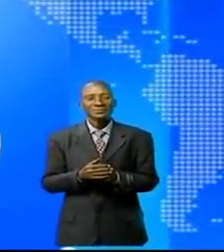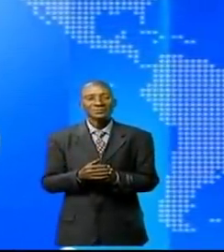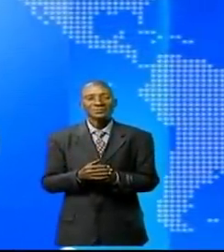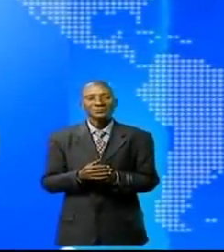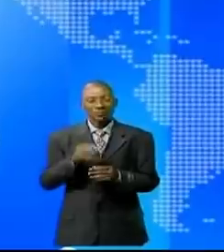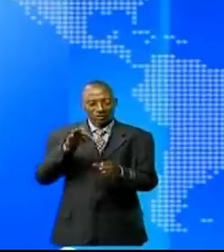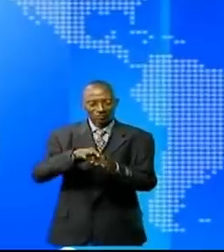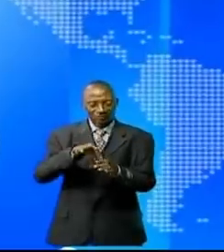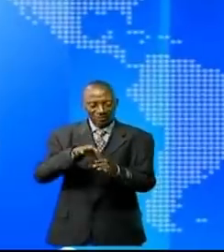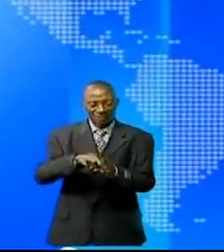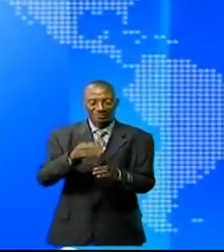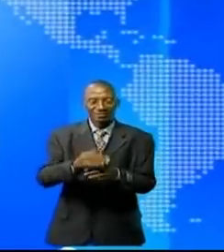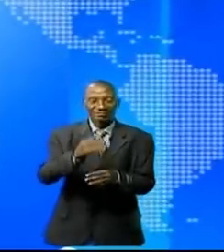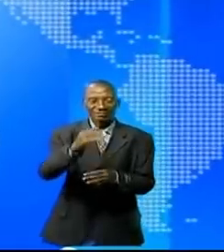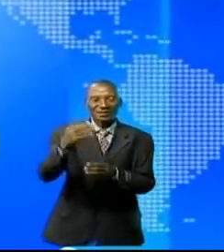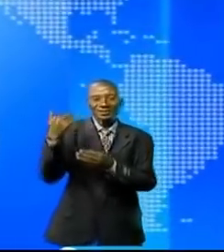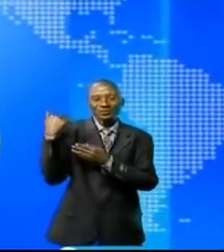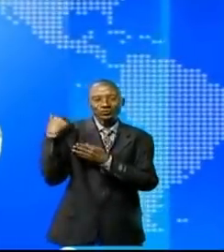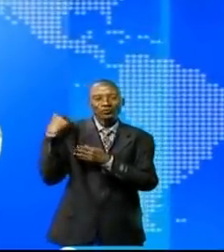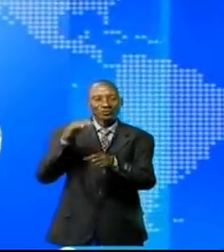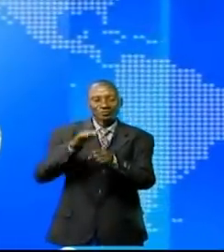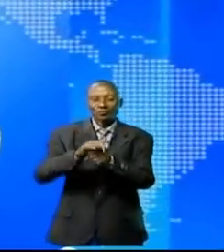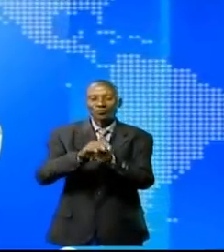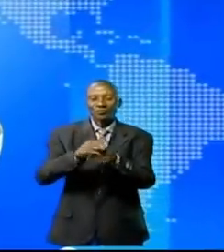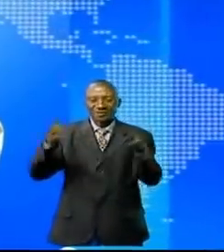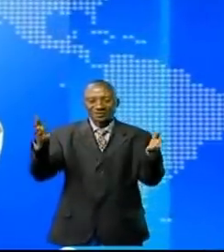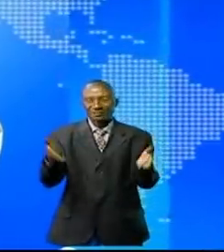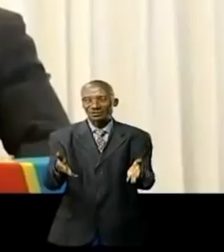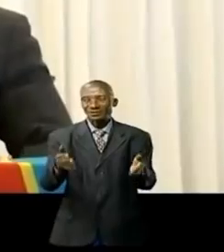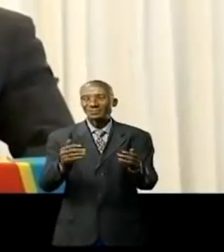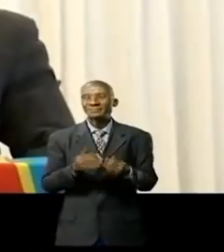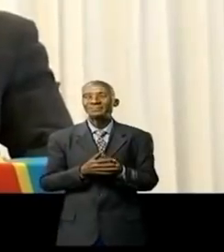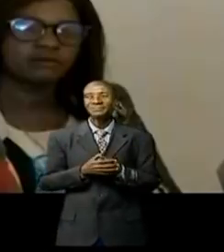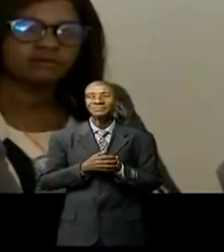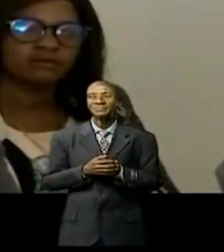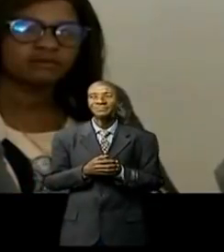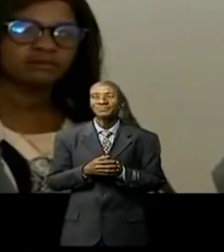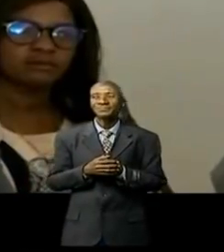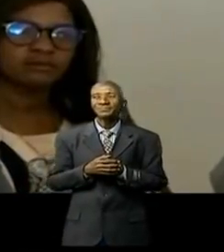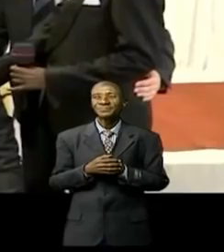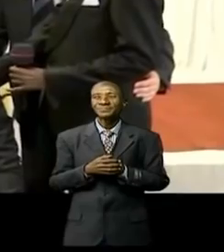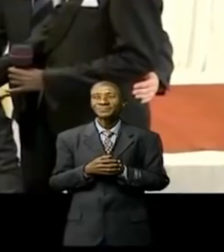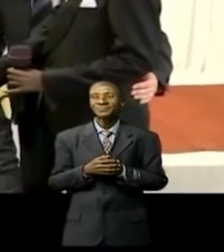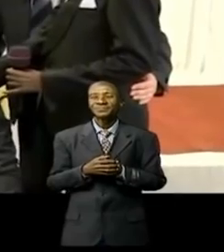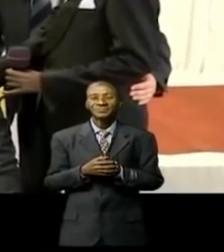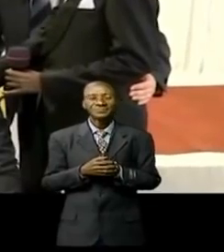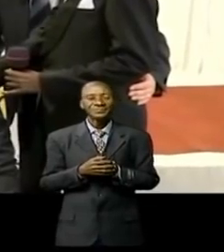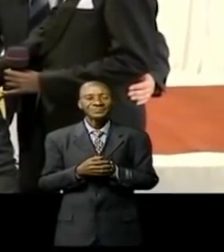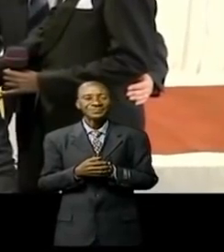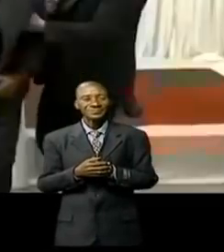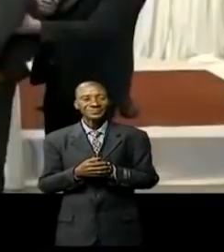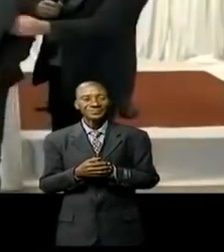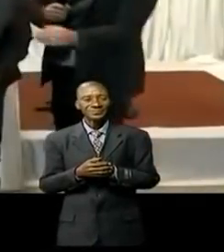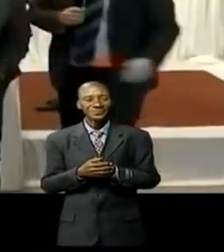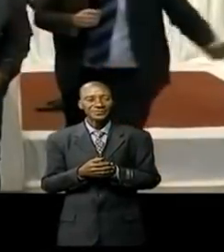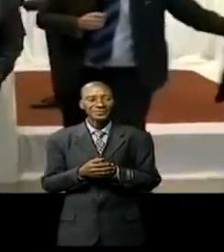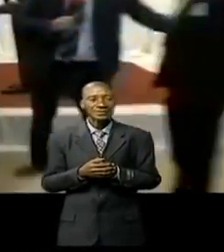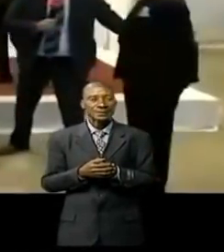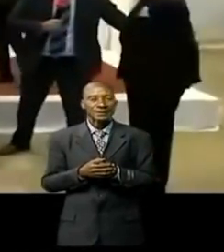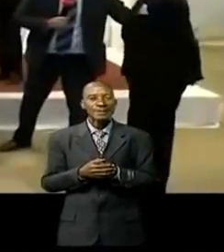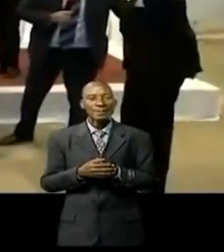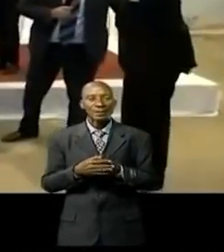autorités politico-administratives, nous dit Cédric Kenina. Lié à la conversion le plus d'âmes possible, Constant